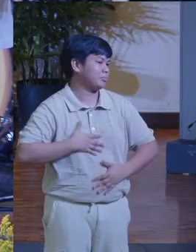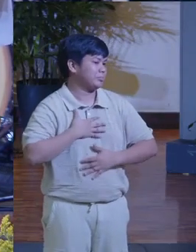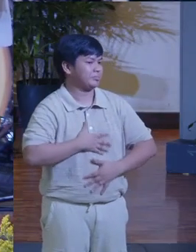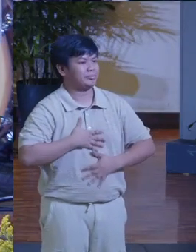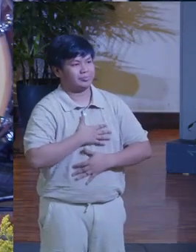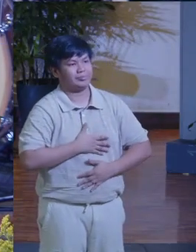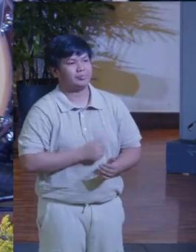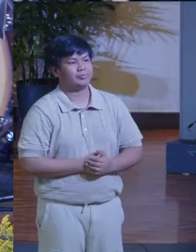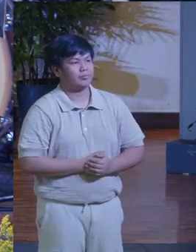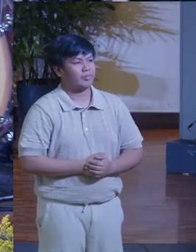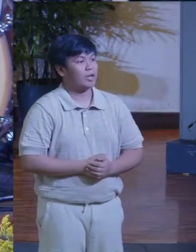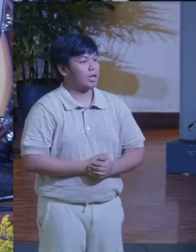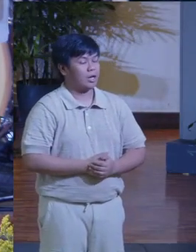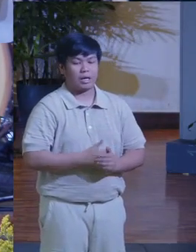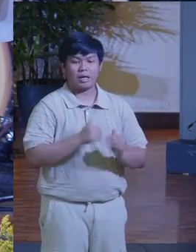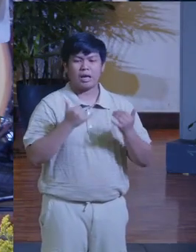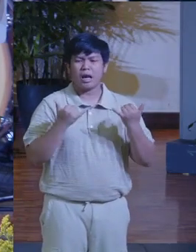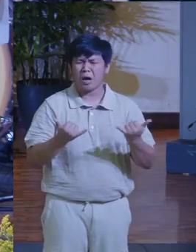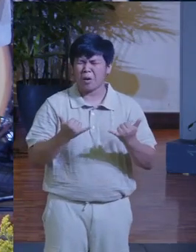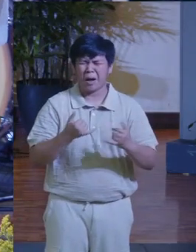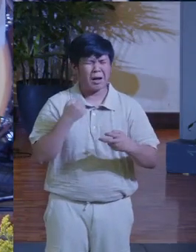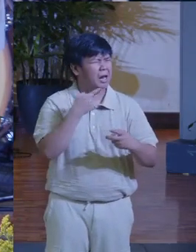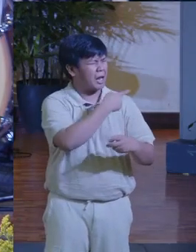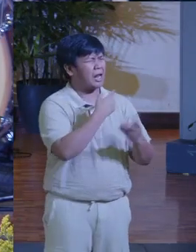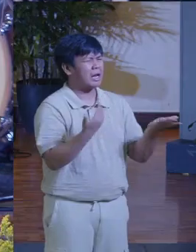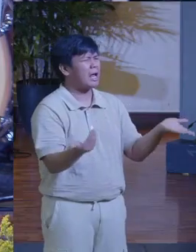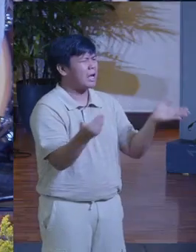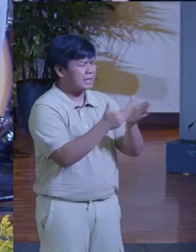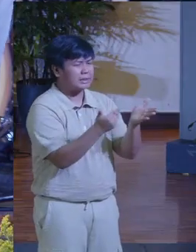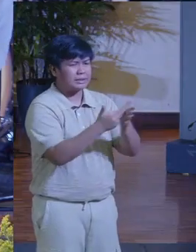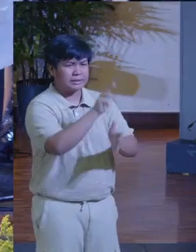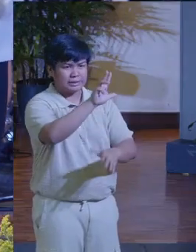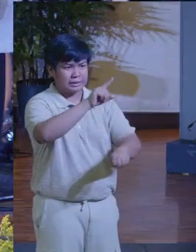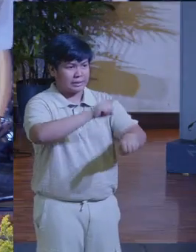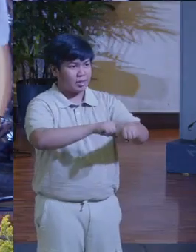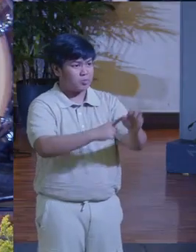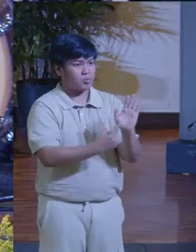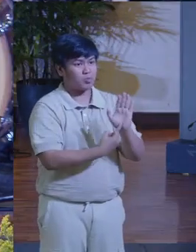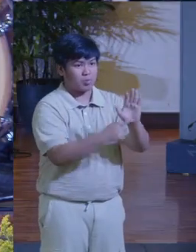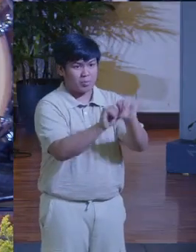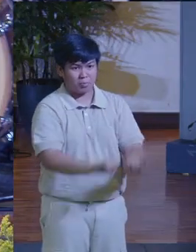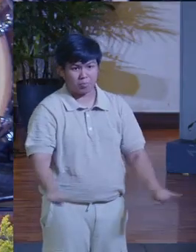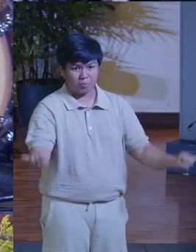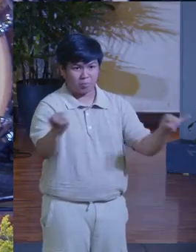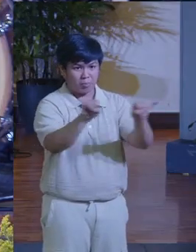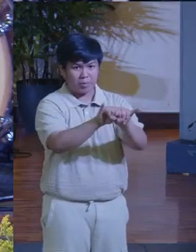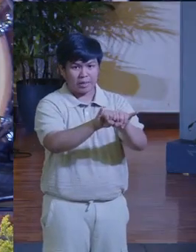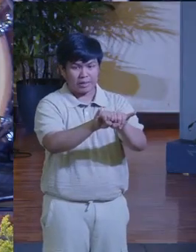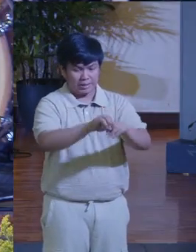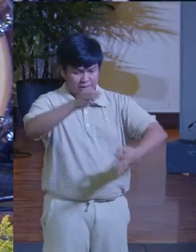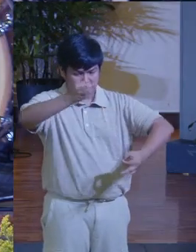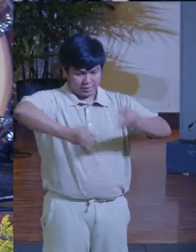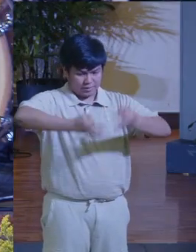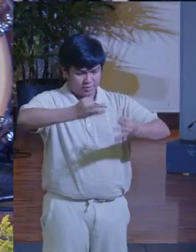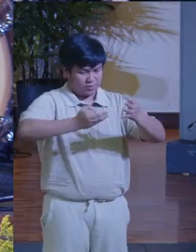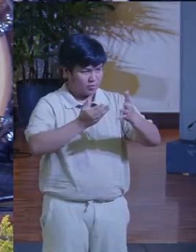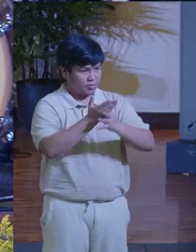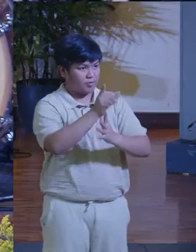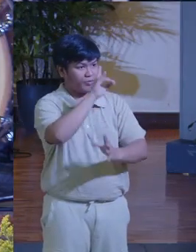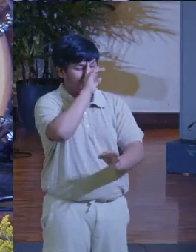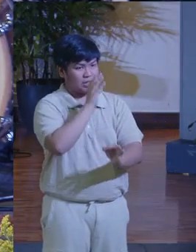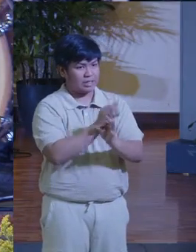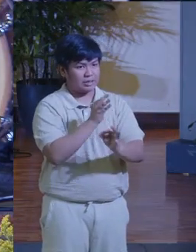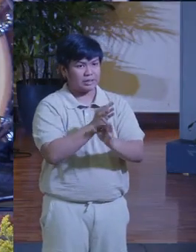Ang isang magandang definisyon ng doktrinang ito, ng justification by faith, ay binigay ni